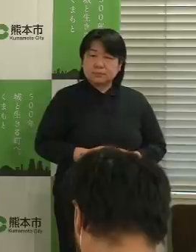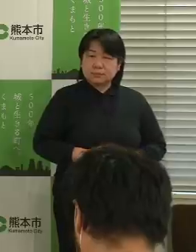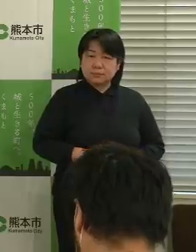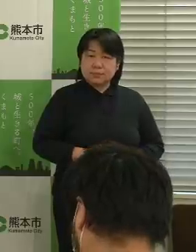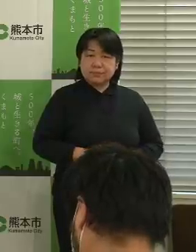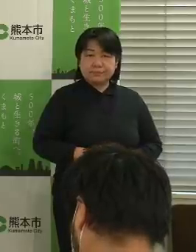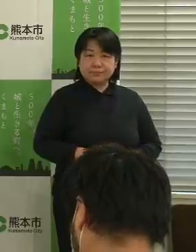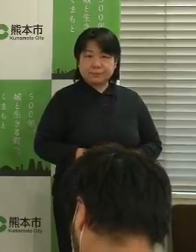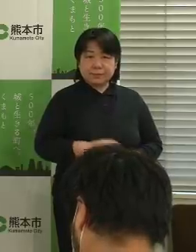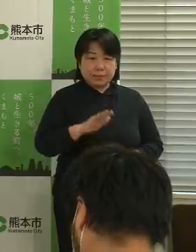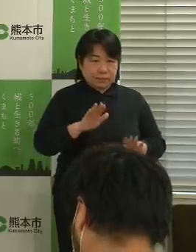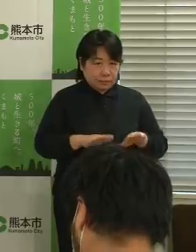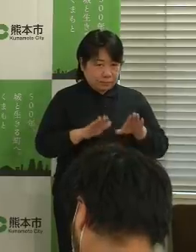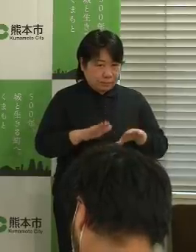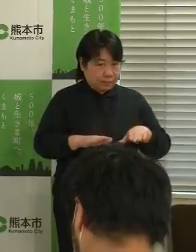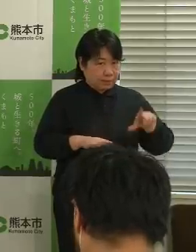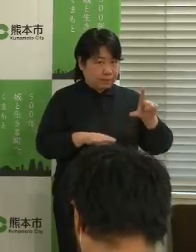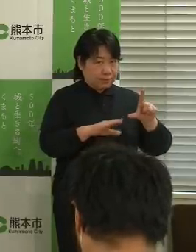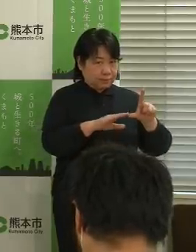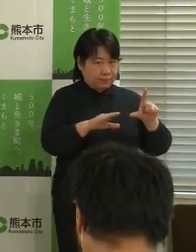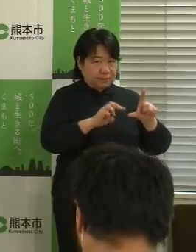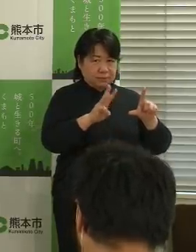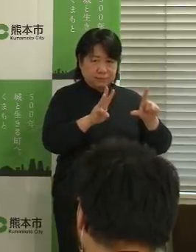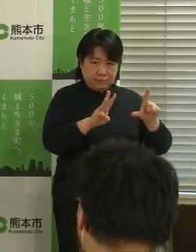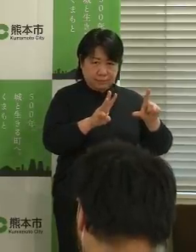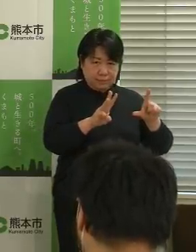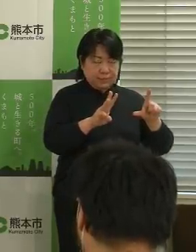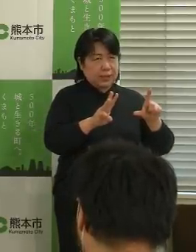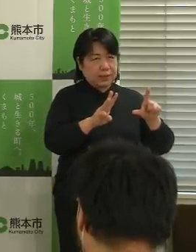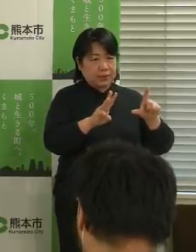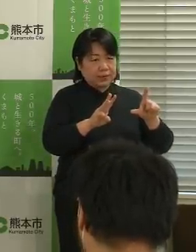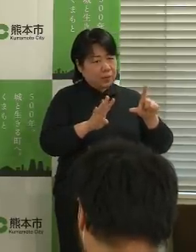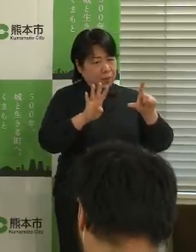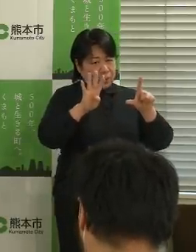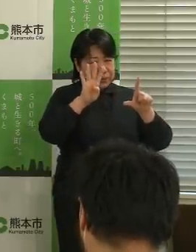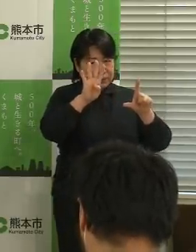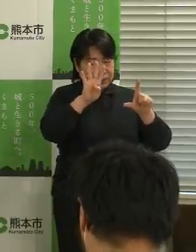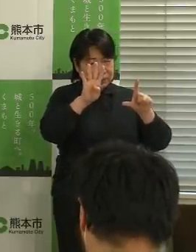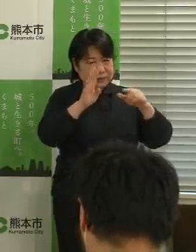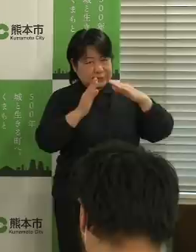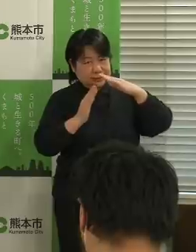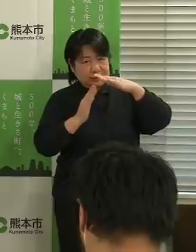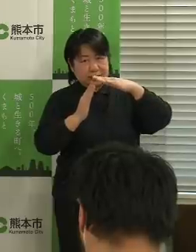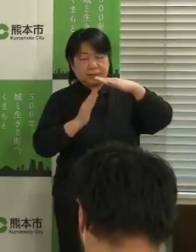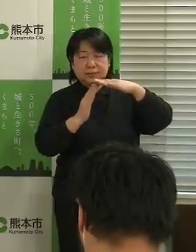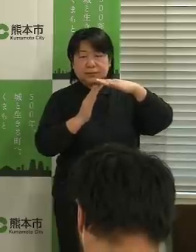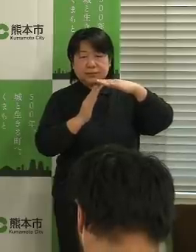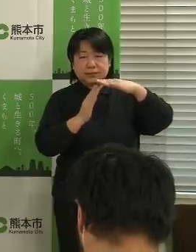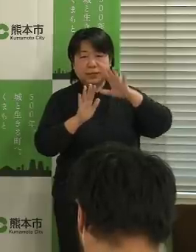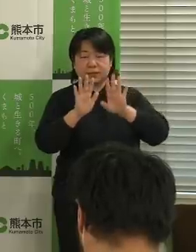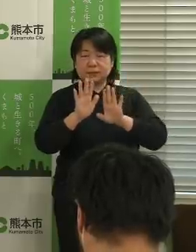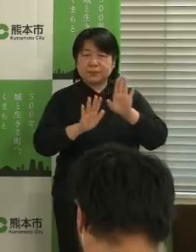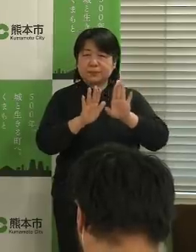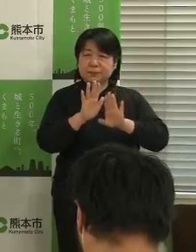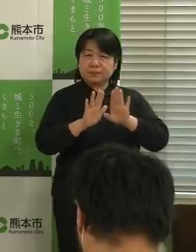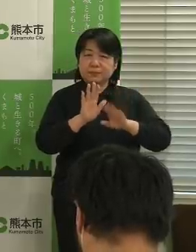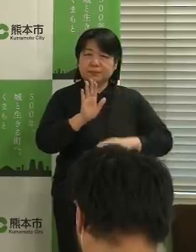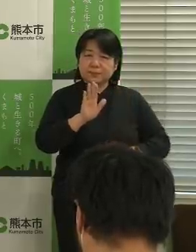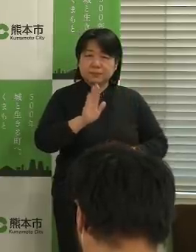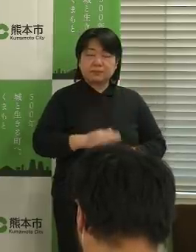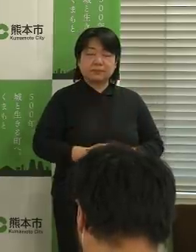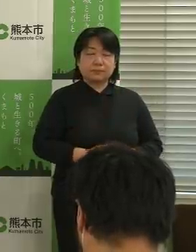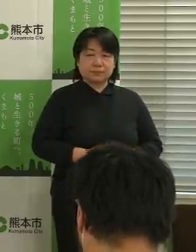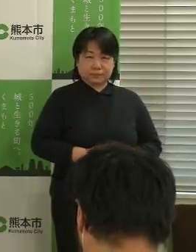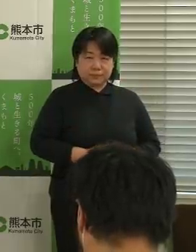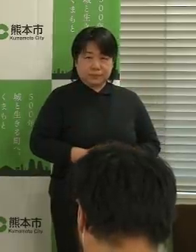で、今回はレベル3でありますけども、ほぼレベル4にも近い状態にある